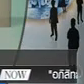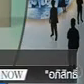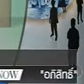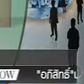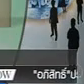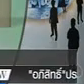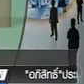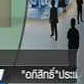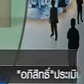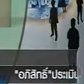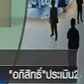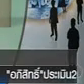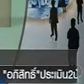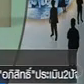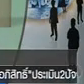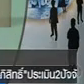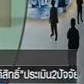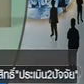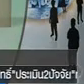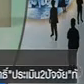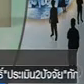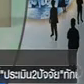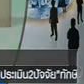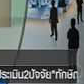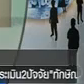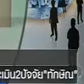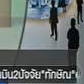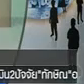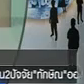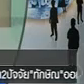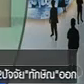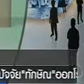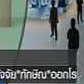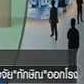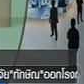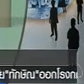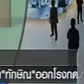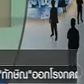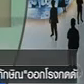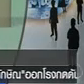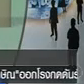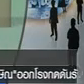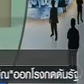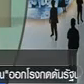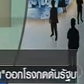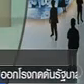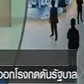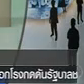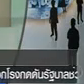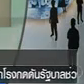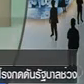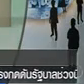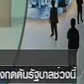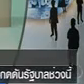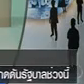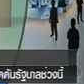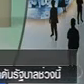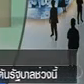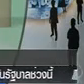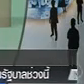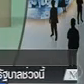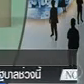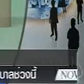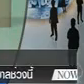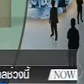ปี2557ที่ไปอยู่ที่ 8,584 ล้านบาทส่วนงบโฆษณาของ6ช่